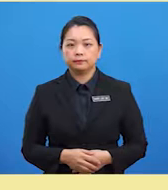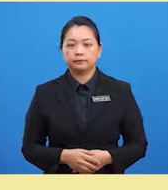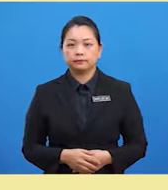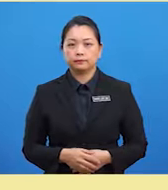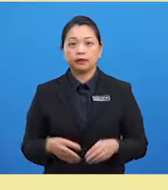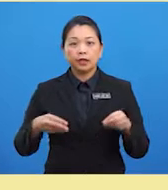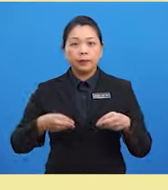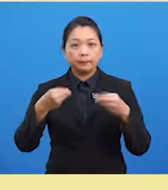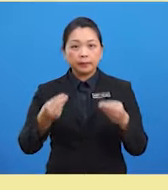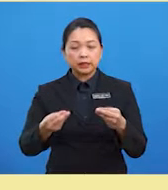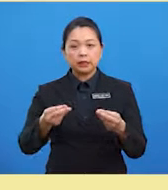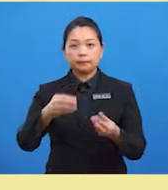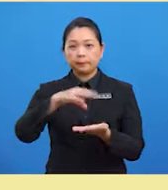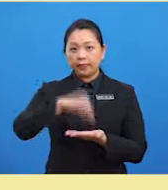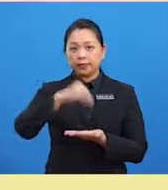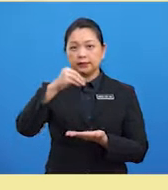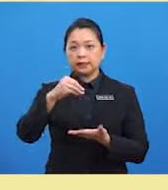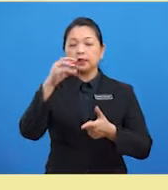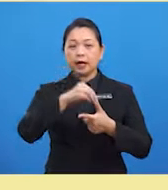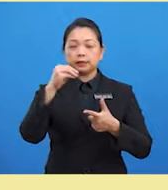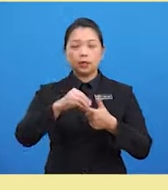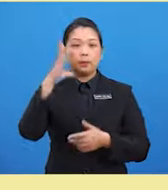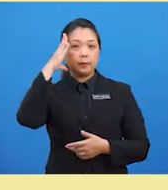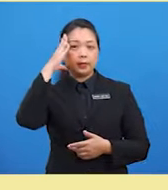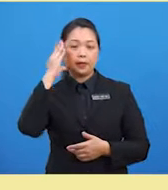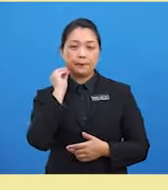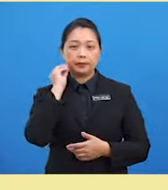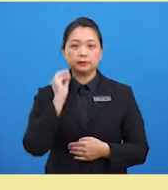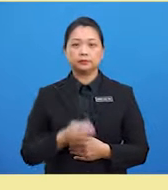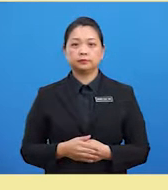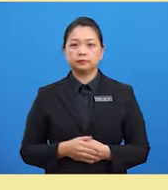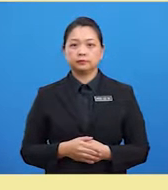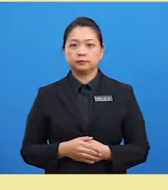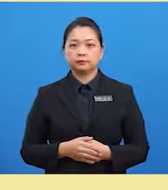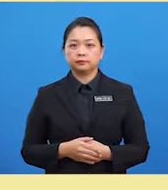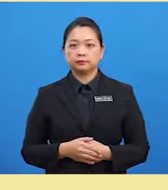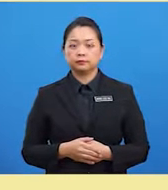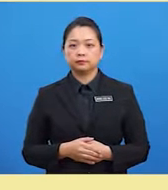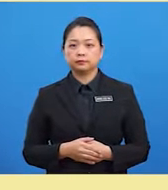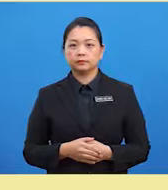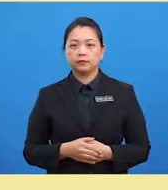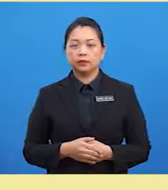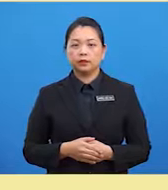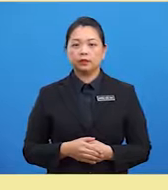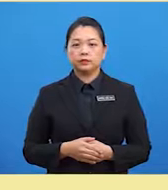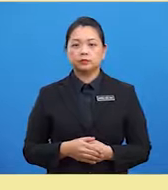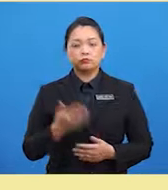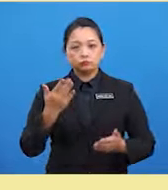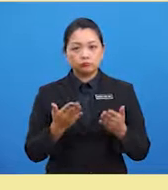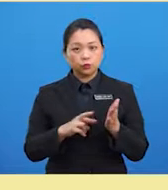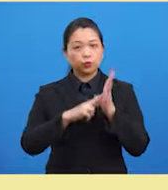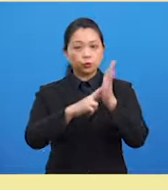Bagi pembelajaran atau pengalaman pula, merujuk kepada pengalaman